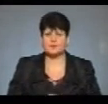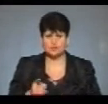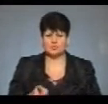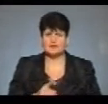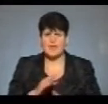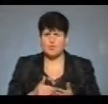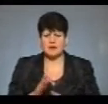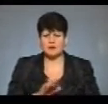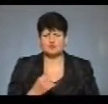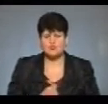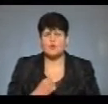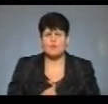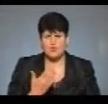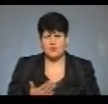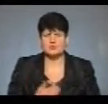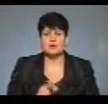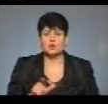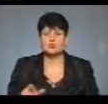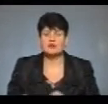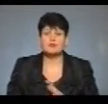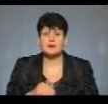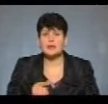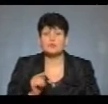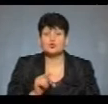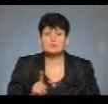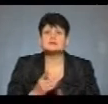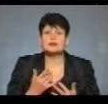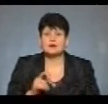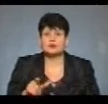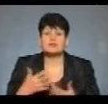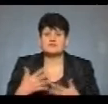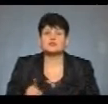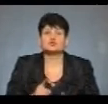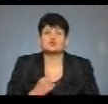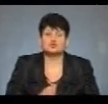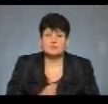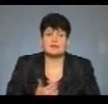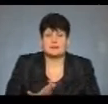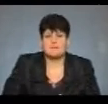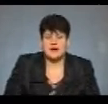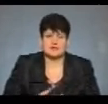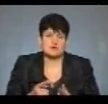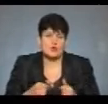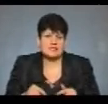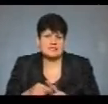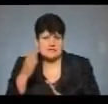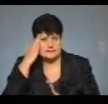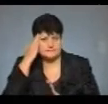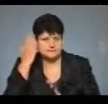Тут, я думаю, обирали люди більше по тому, наскільки людина щось вже зробила в своєму житті, має якісь менеджерські, організаційні